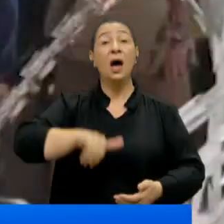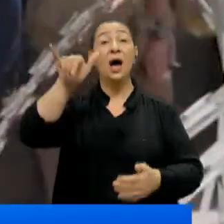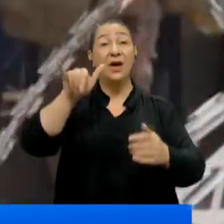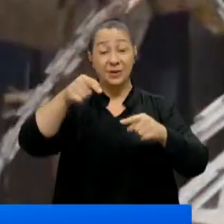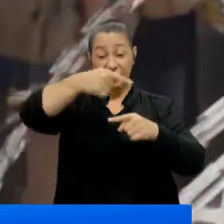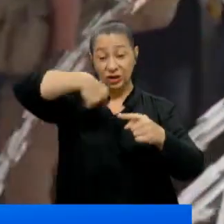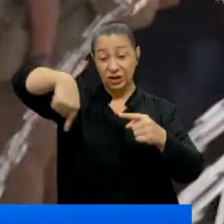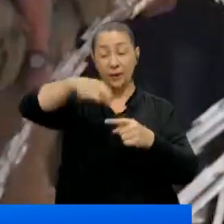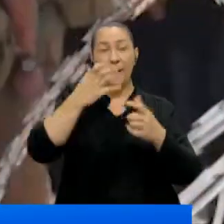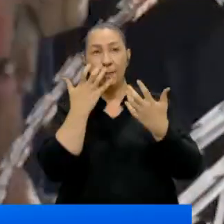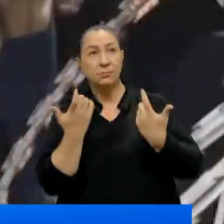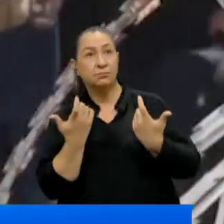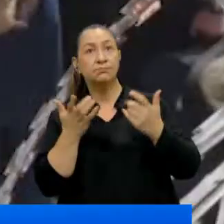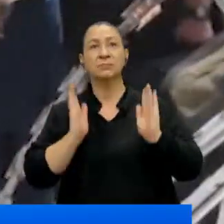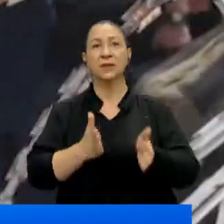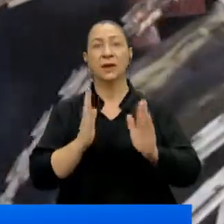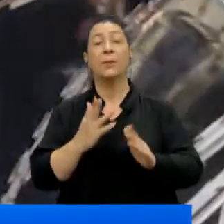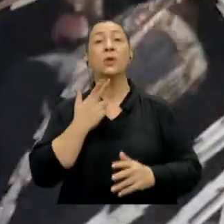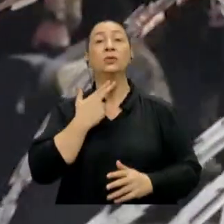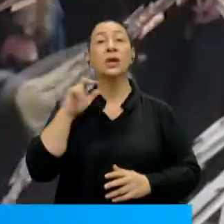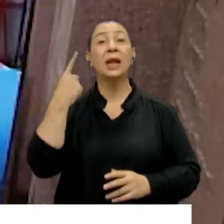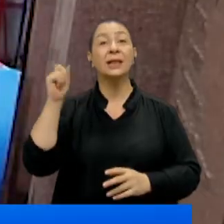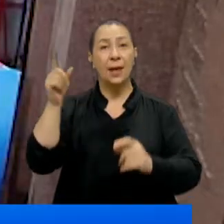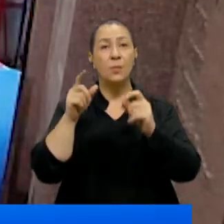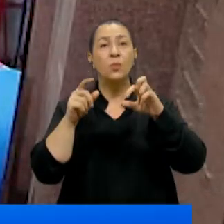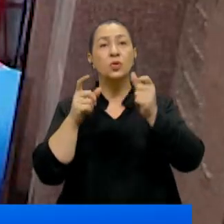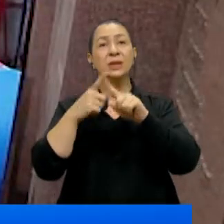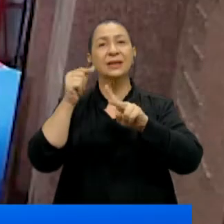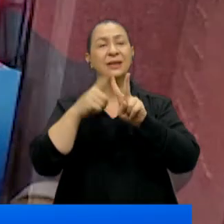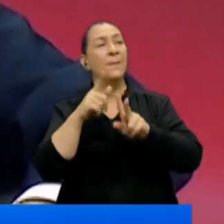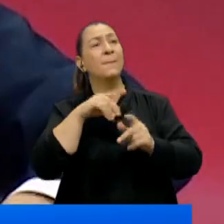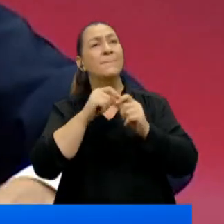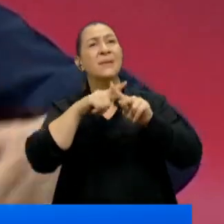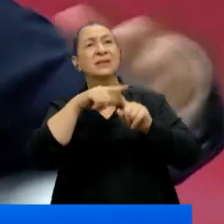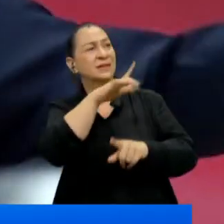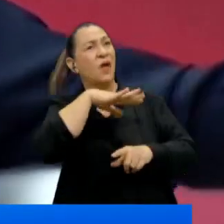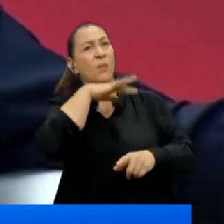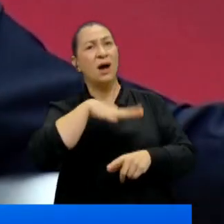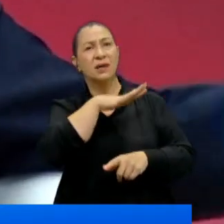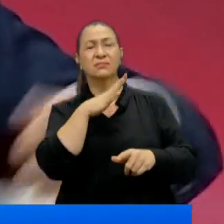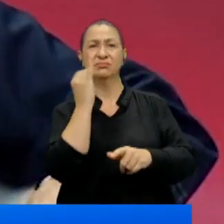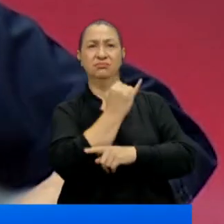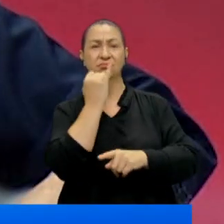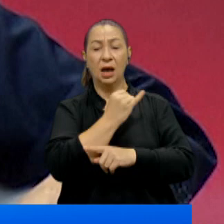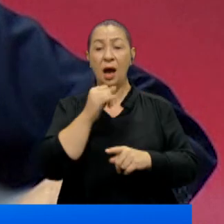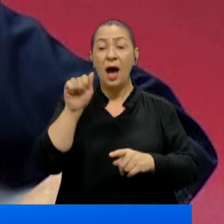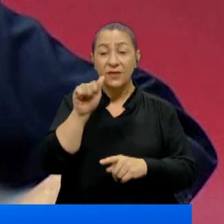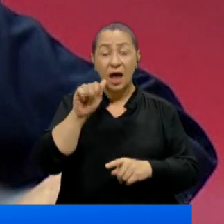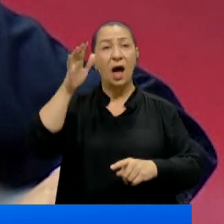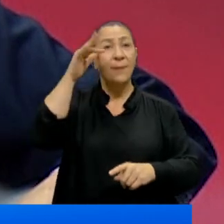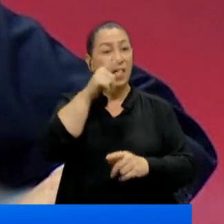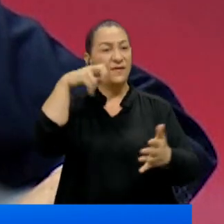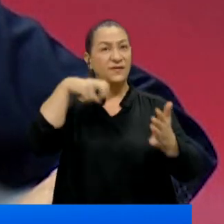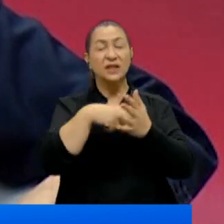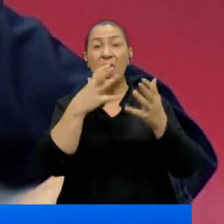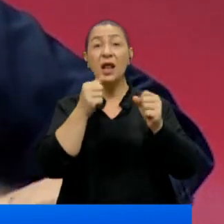Havalimanı çevresinde bekleyiş devam ederken Rusya lideri Putin Batı ülkelerini eleştirdi. Putin, Afgan sığınmacıların Amerika ya da diğer ülkelerden